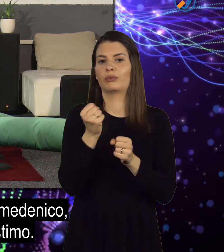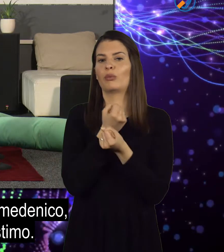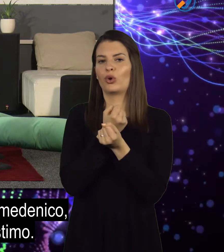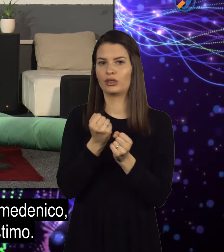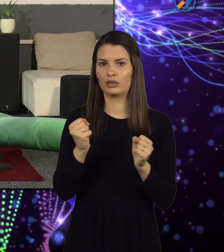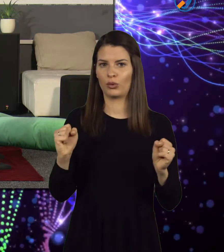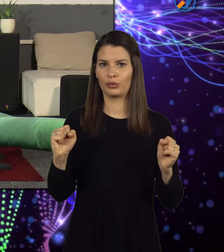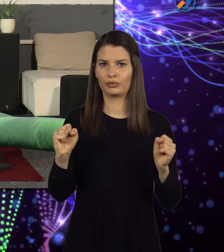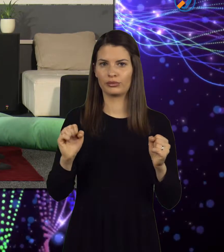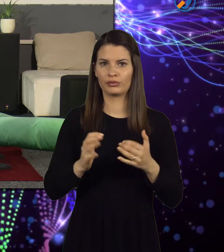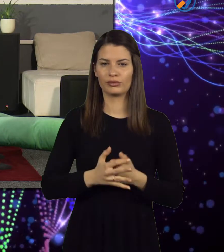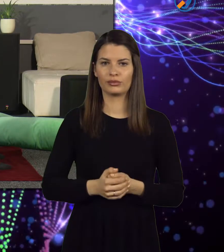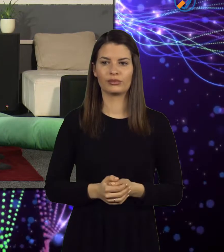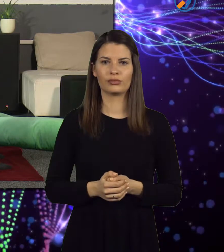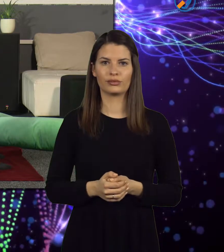sprostimo.